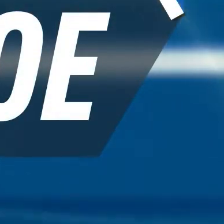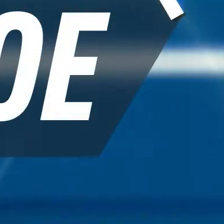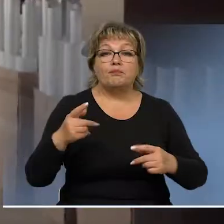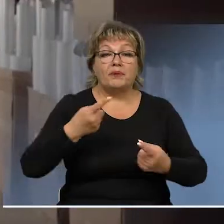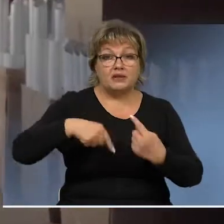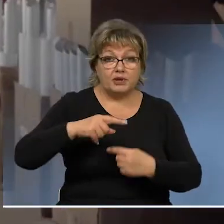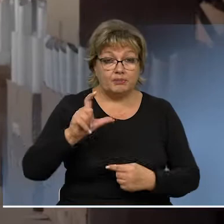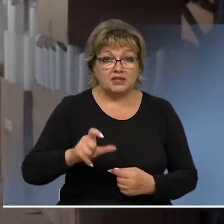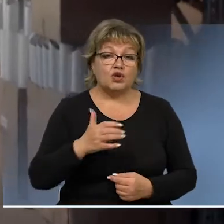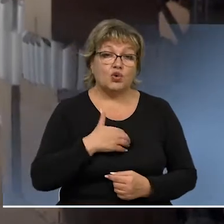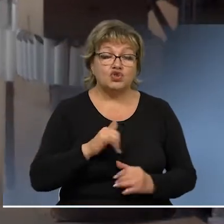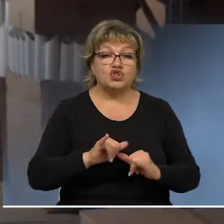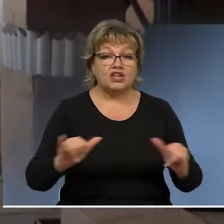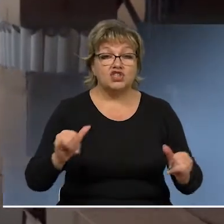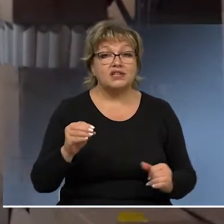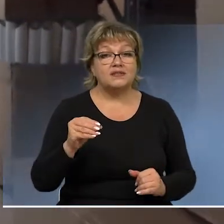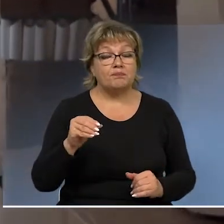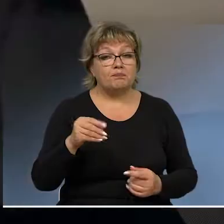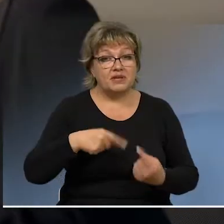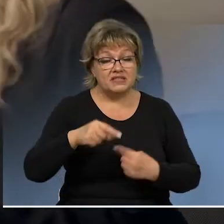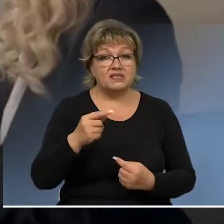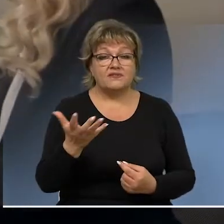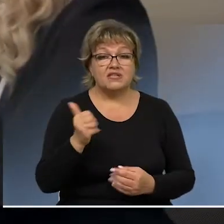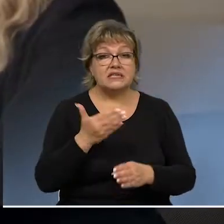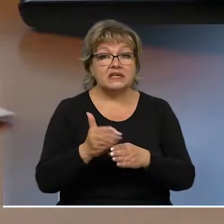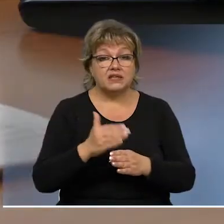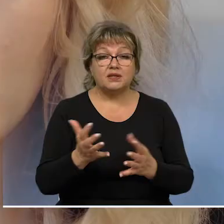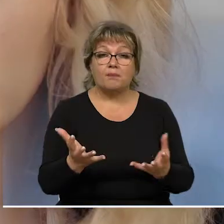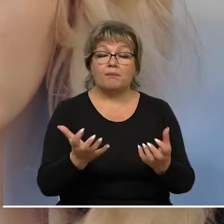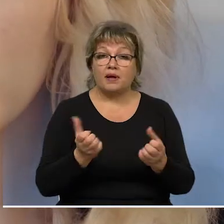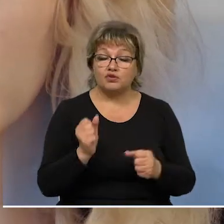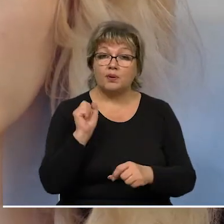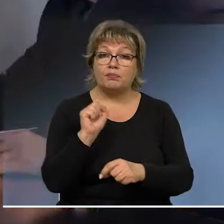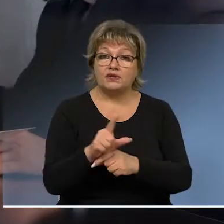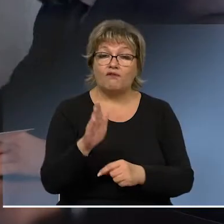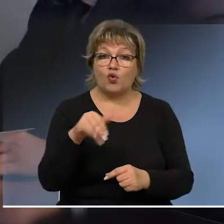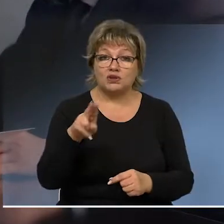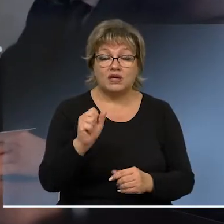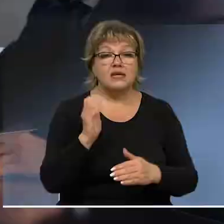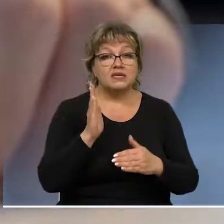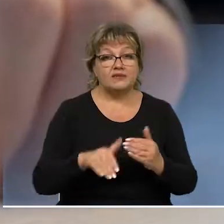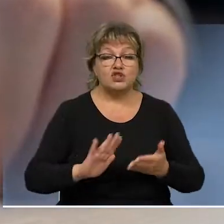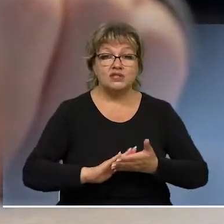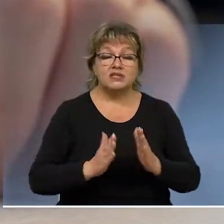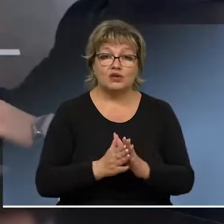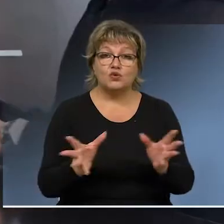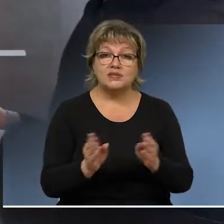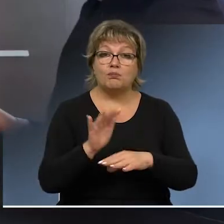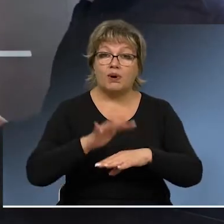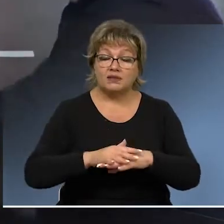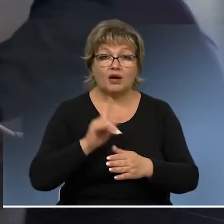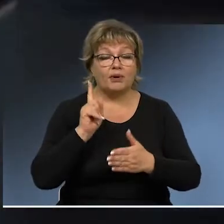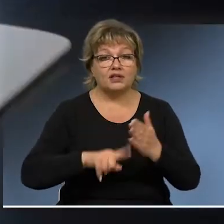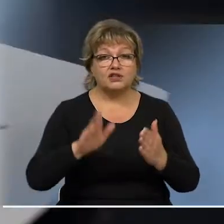ты предприниматель хочешь расширить бизнес и взять кредит получи поручительство фонда и завершить сделку